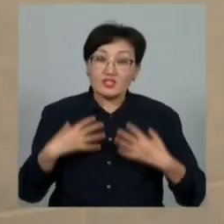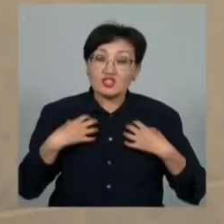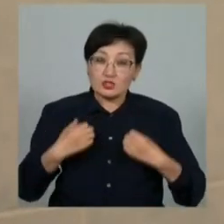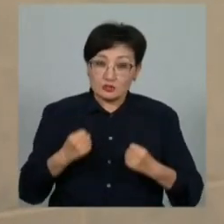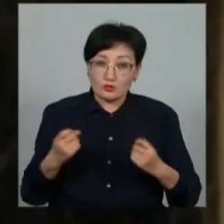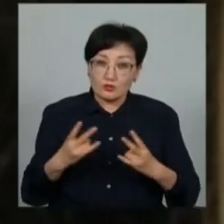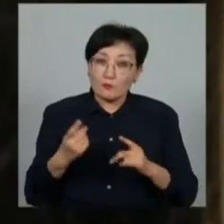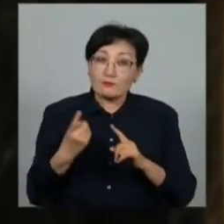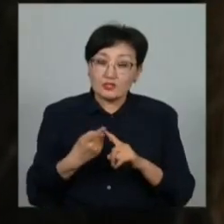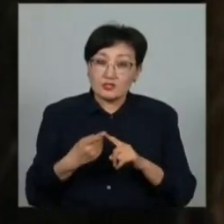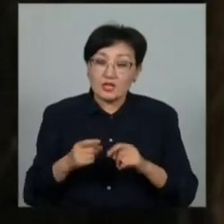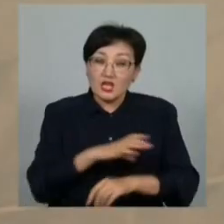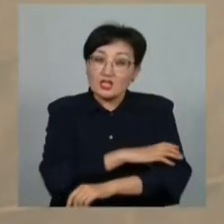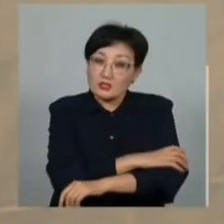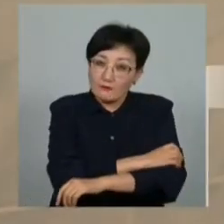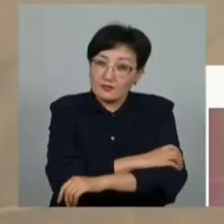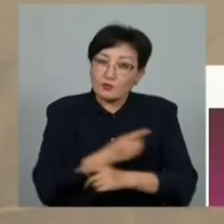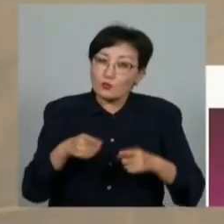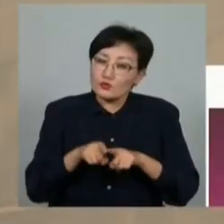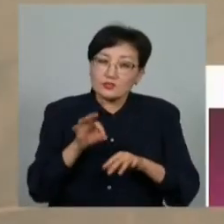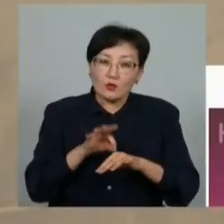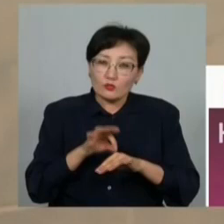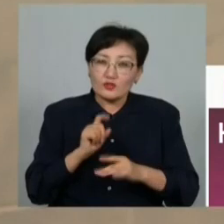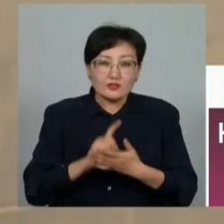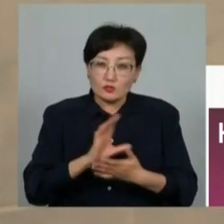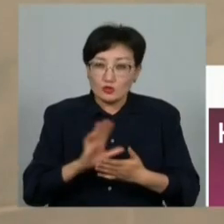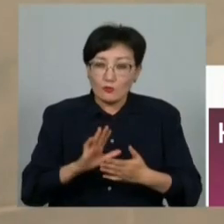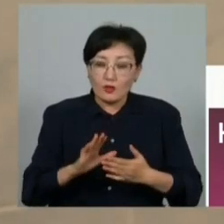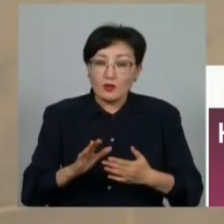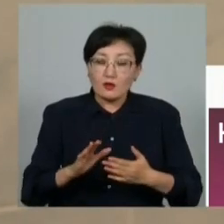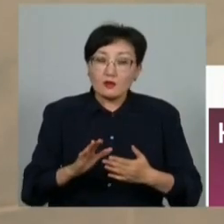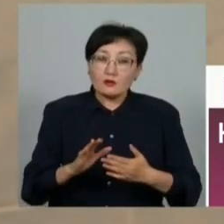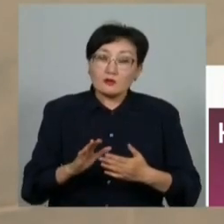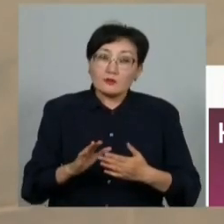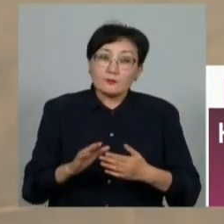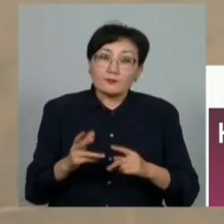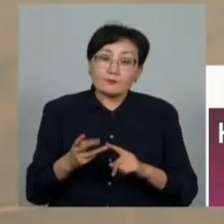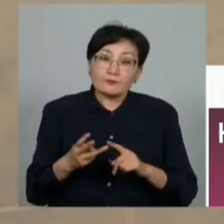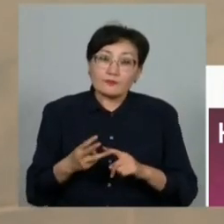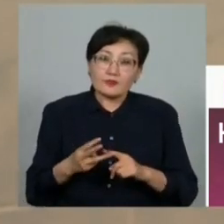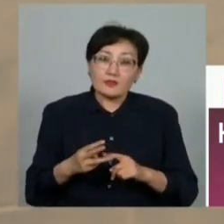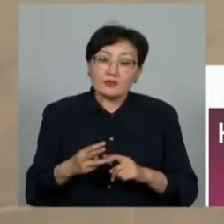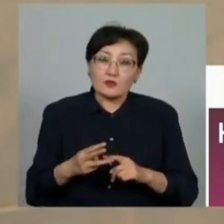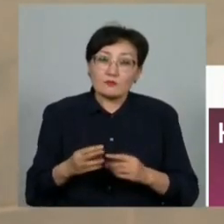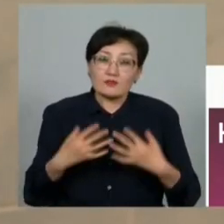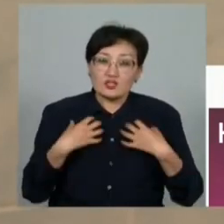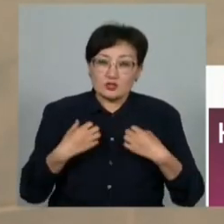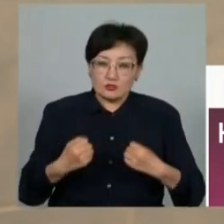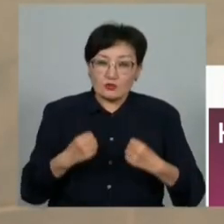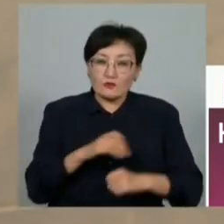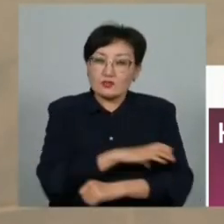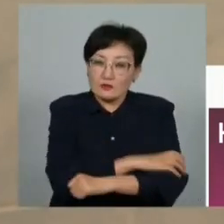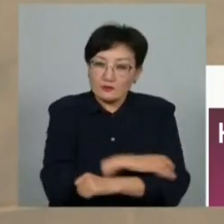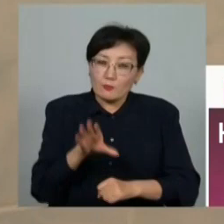денсаулық керек біріншіден. Давление деген ондайды білмеу керек біз, ондай жоқ. Космонавтыкінде болу керек